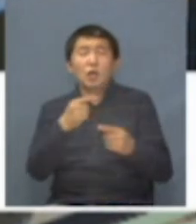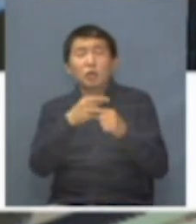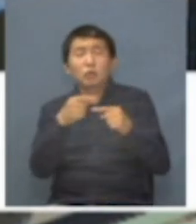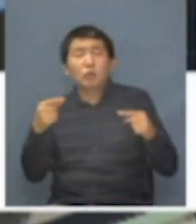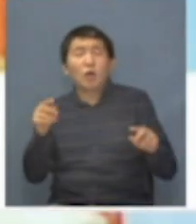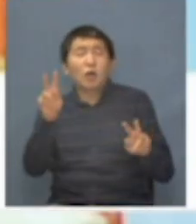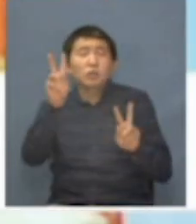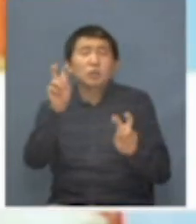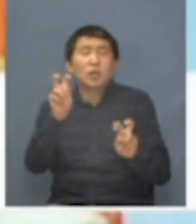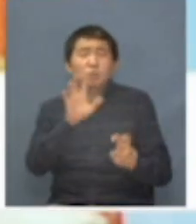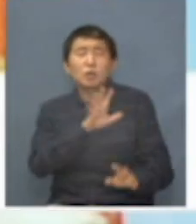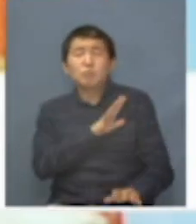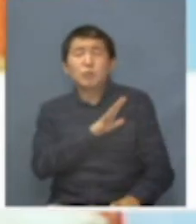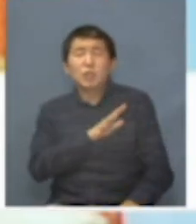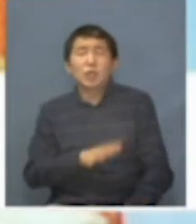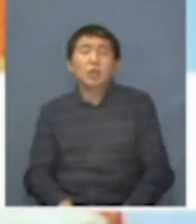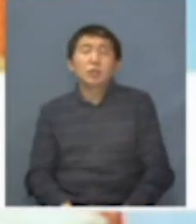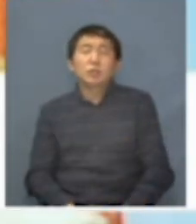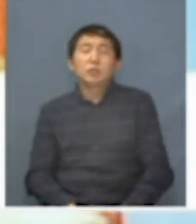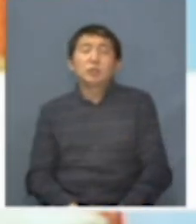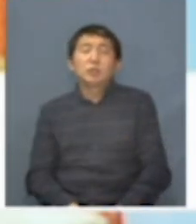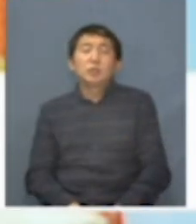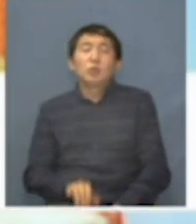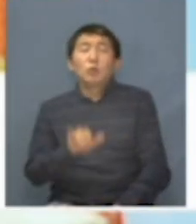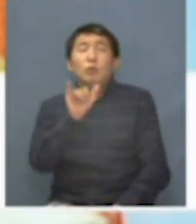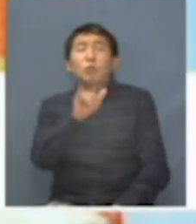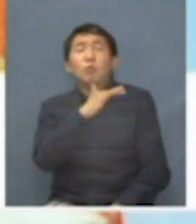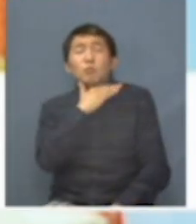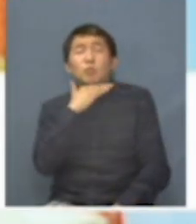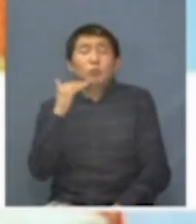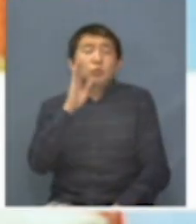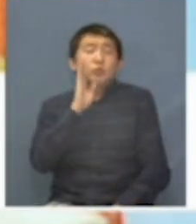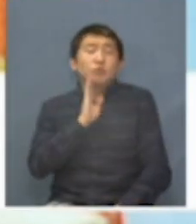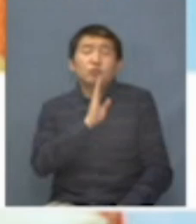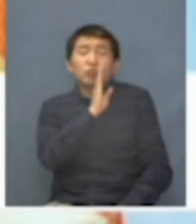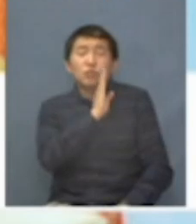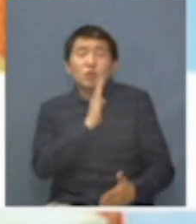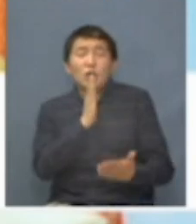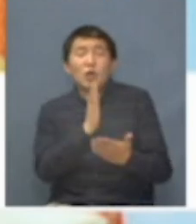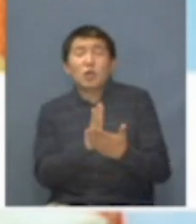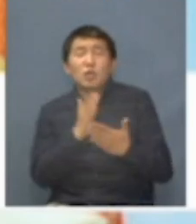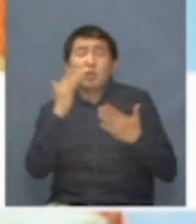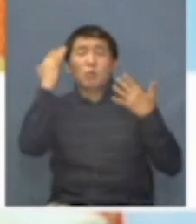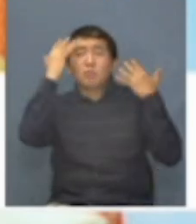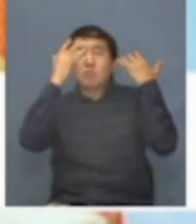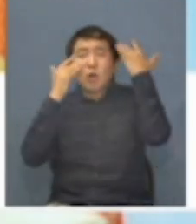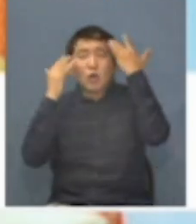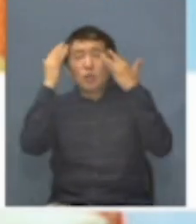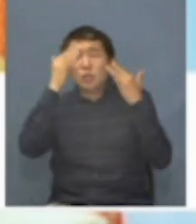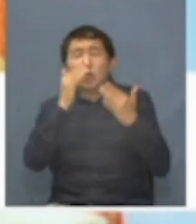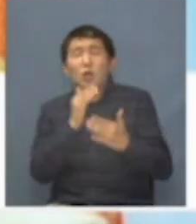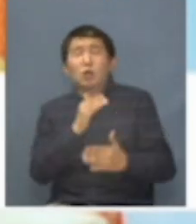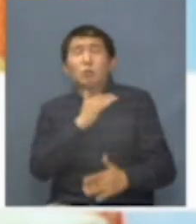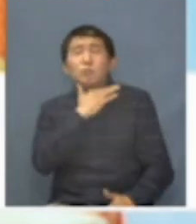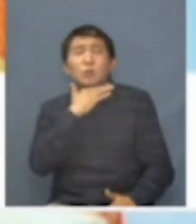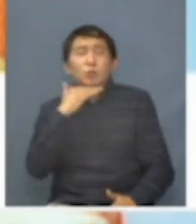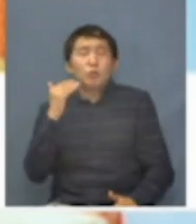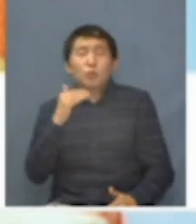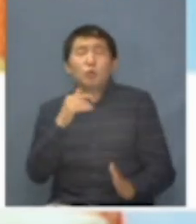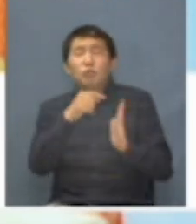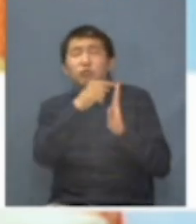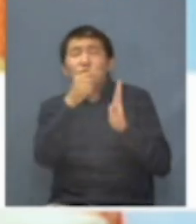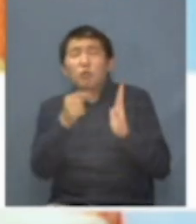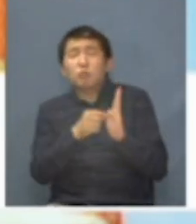тақырыптар қозғалды. У многих женщин есть мечта. Республикалық деңгейдегі кейбір мәселелерді шешуге атсалысуда армандайтын әйелдер